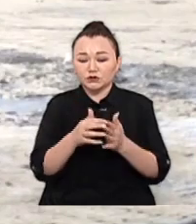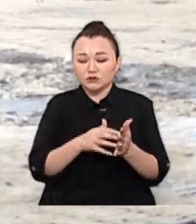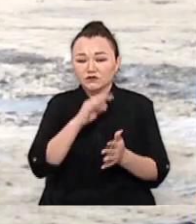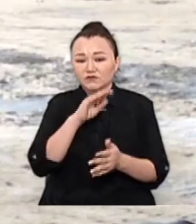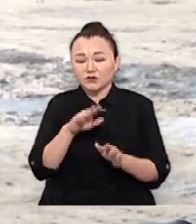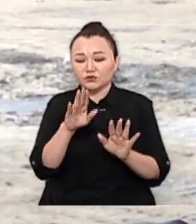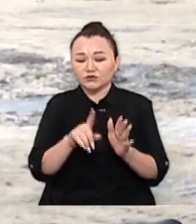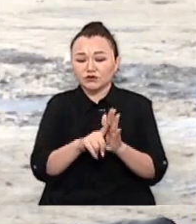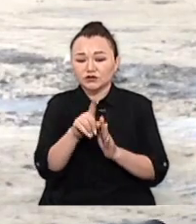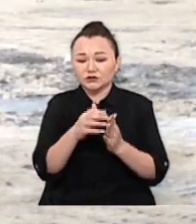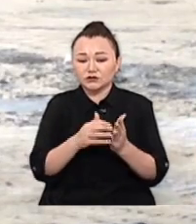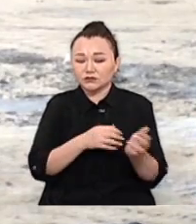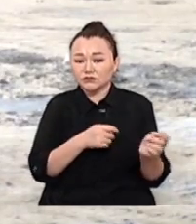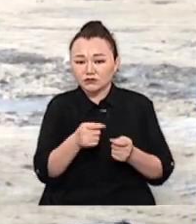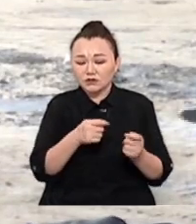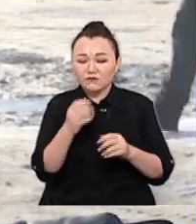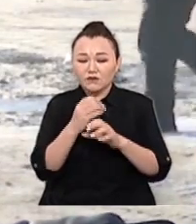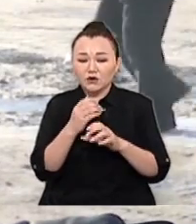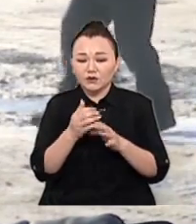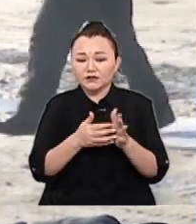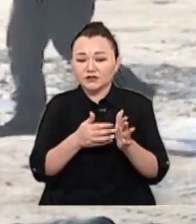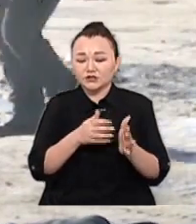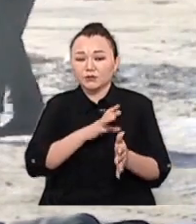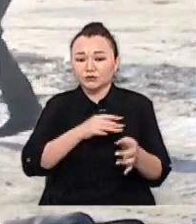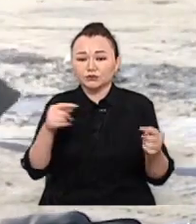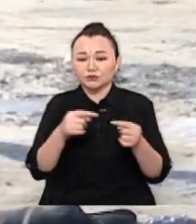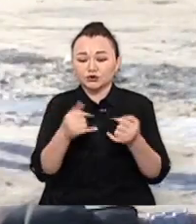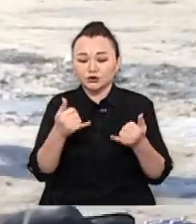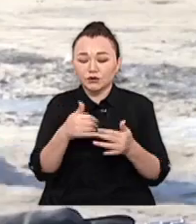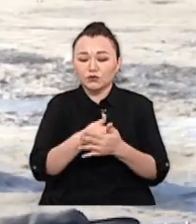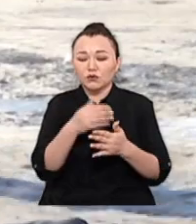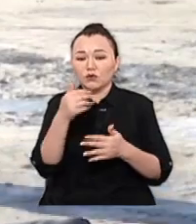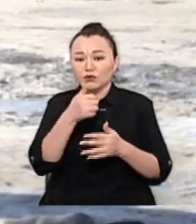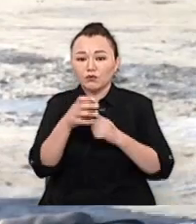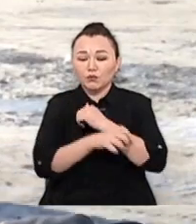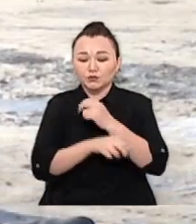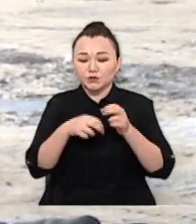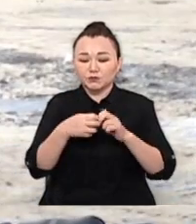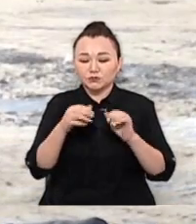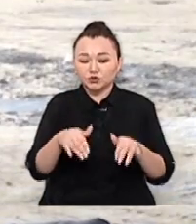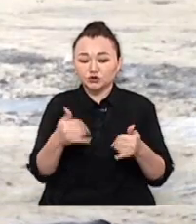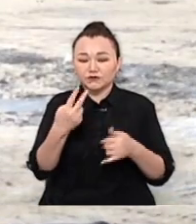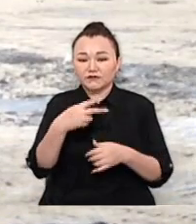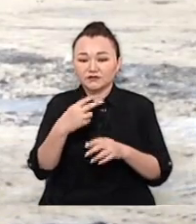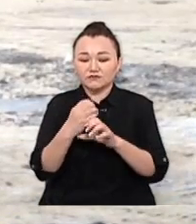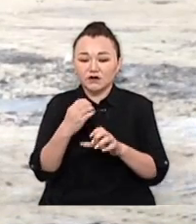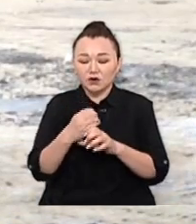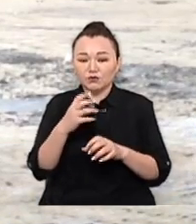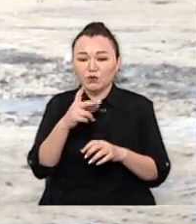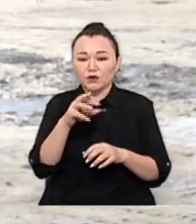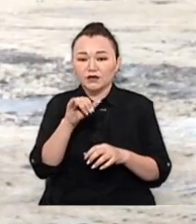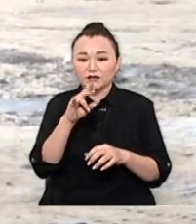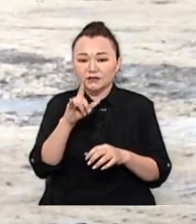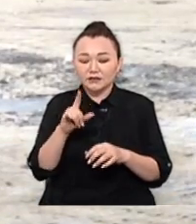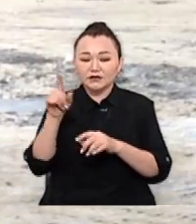тек басында көмір тасымалдайтын вагондардың жеткіліксіз болғаны рас. Жаңа жылдан кейін бұл мәселе шешілді. Қазір 20 вагон Мойынты станциясында